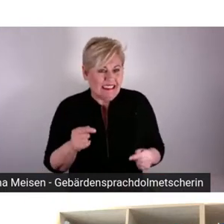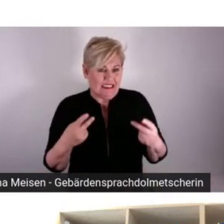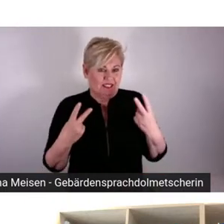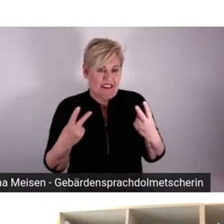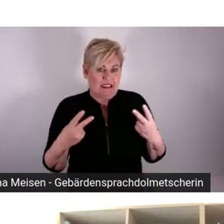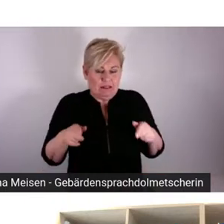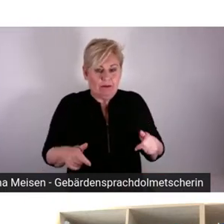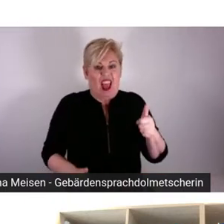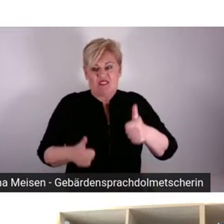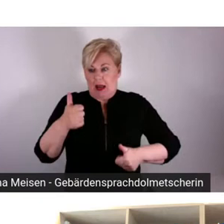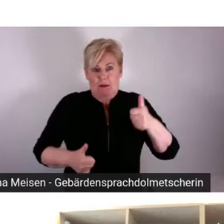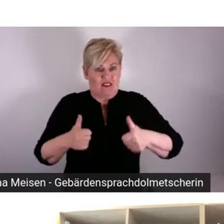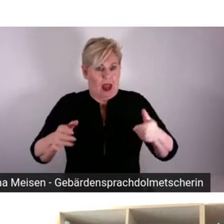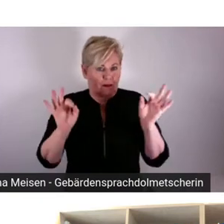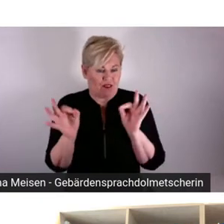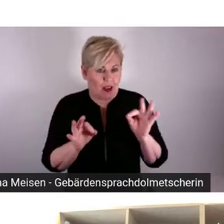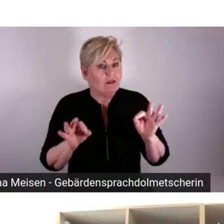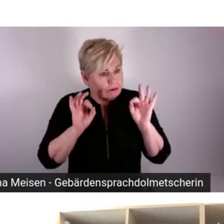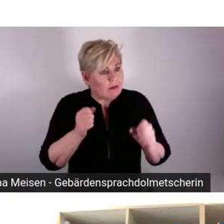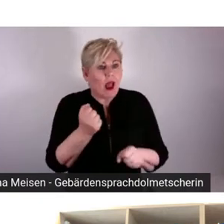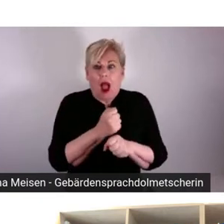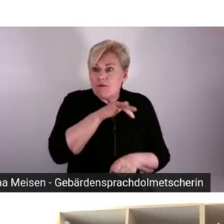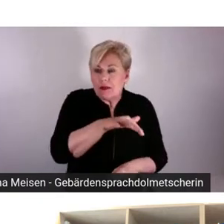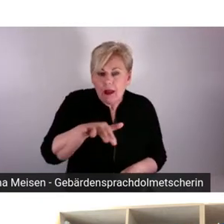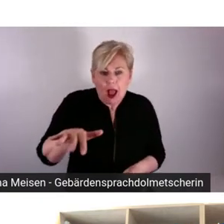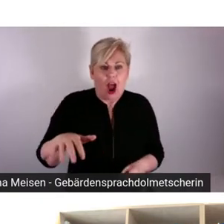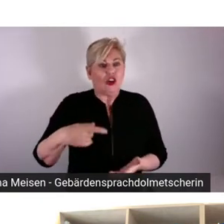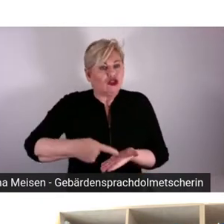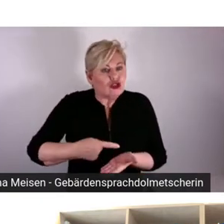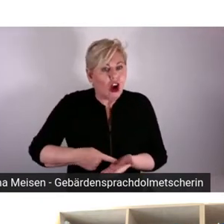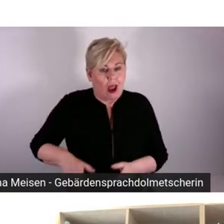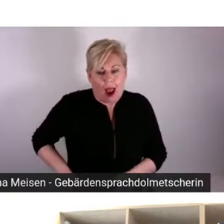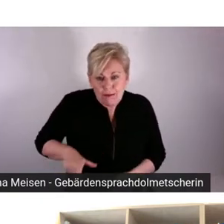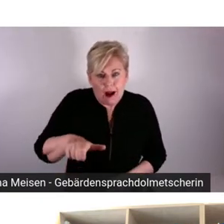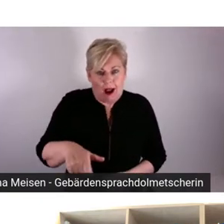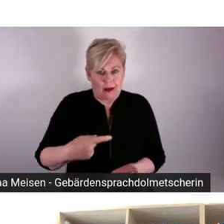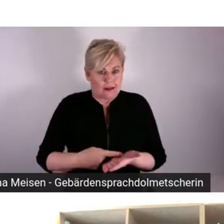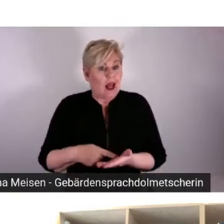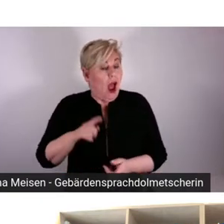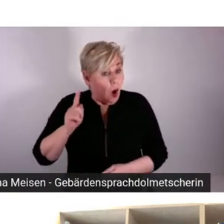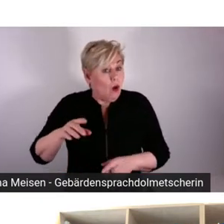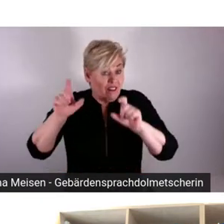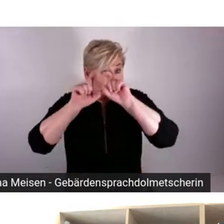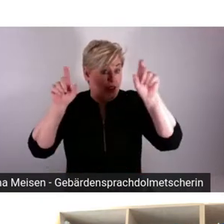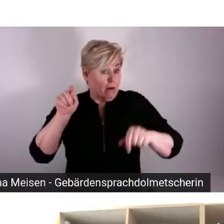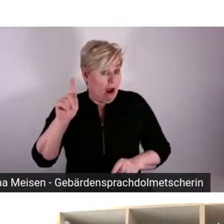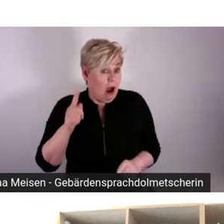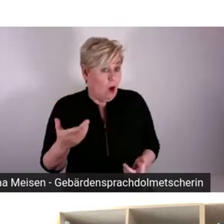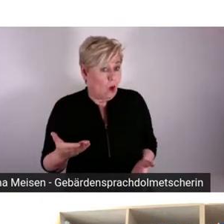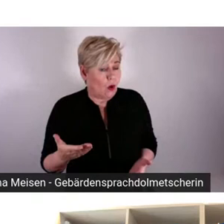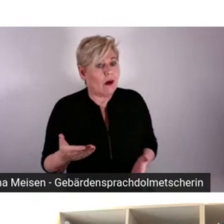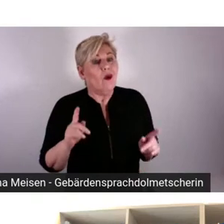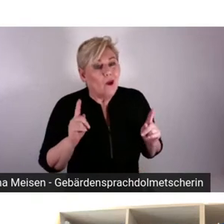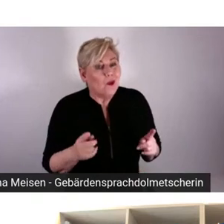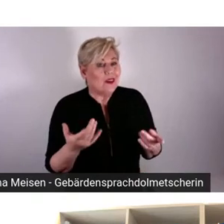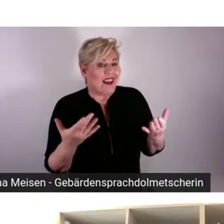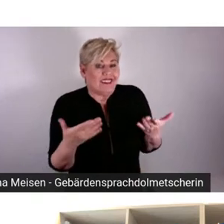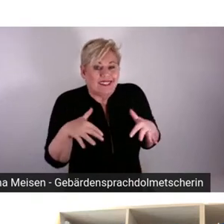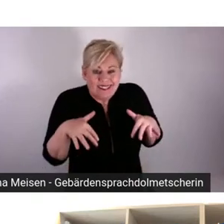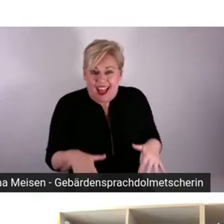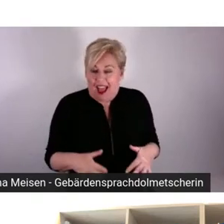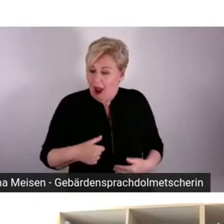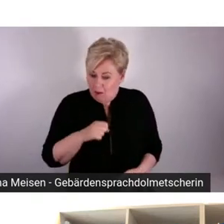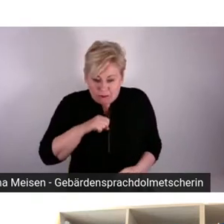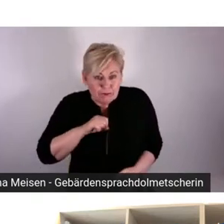haben die Menschen Arbeit, dann zahlen sie Steuern und Abgaben, auch die Unternehmen natürlich. Und dann haben wir die notwendigen Mittel, um